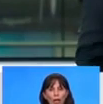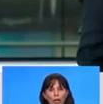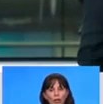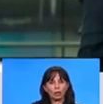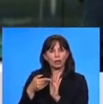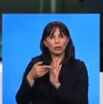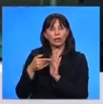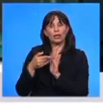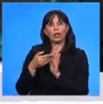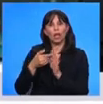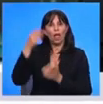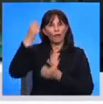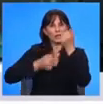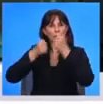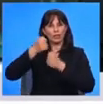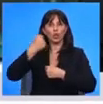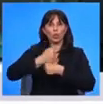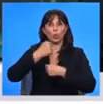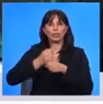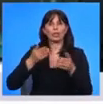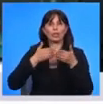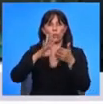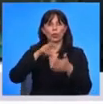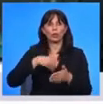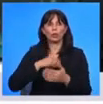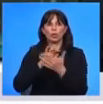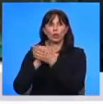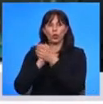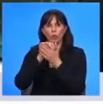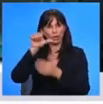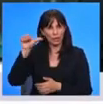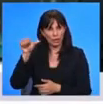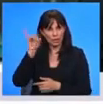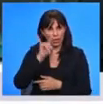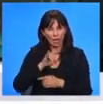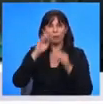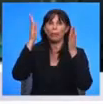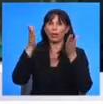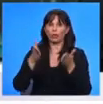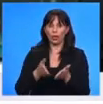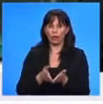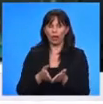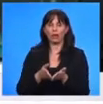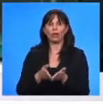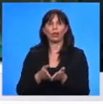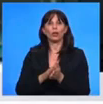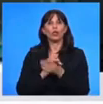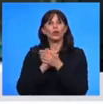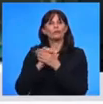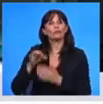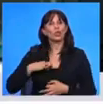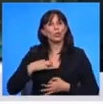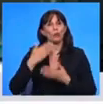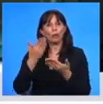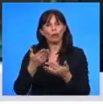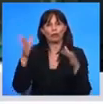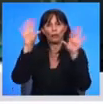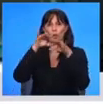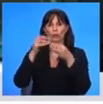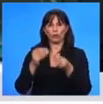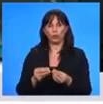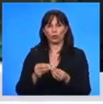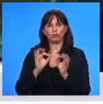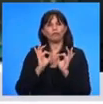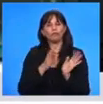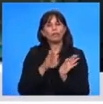עובדי הסיוע ההומניטרי. שלום לך איריס חיים, מהאולפן שלנו בבאר שבע. מה שלומך איריס יקרה? ערב טוב. בסדר